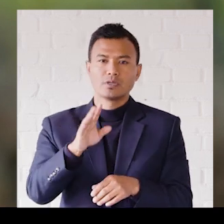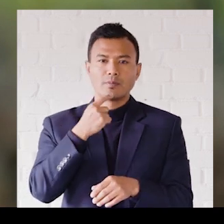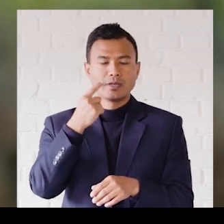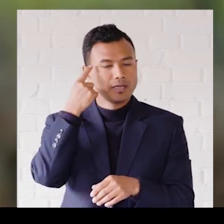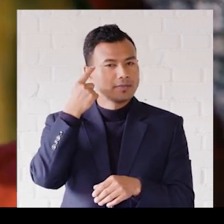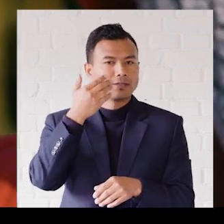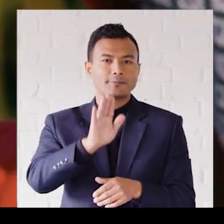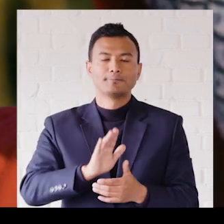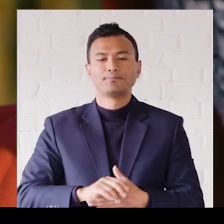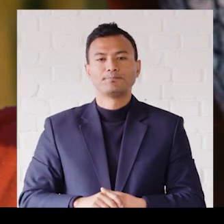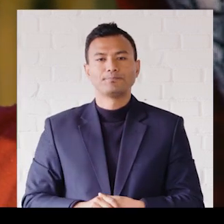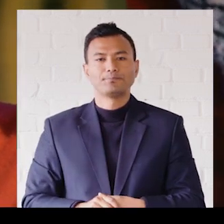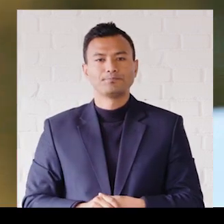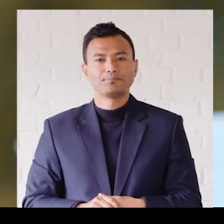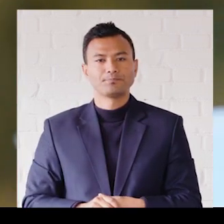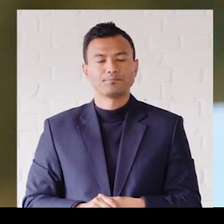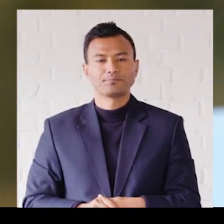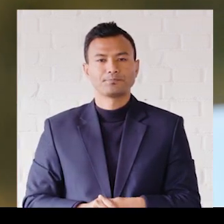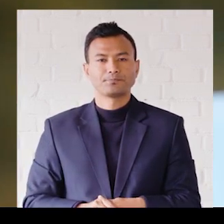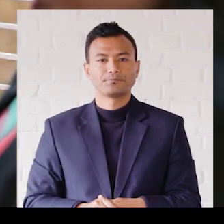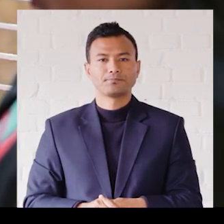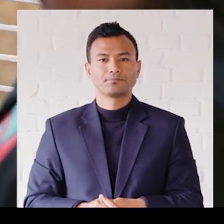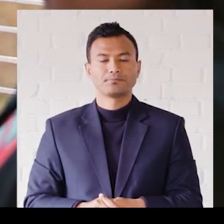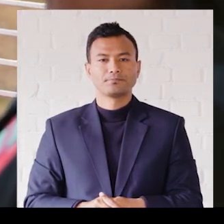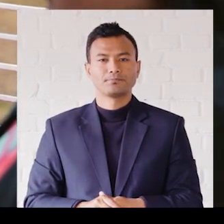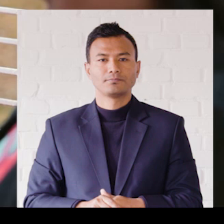चाहिँ त्यो